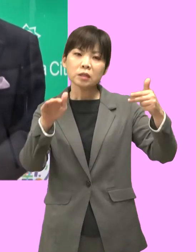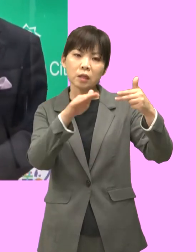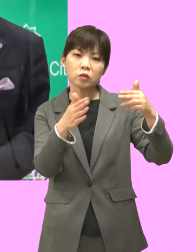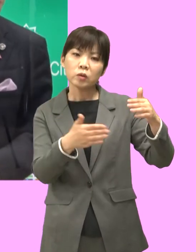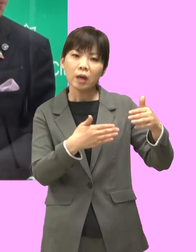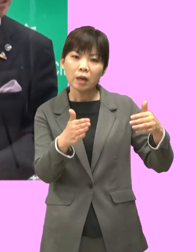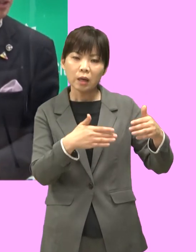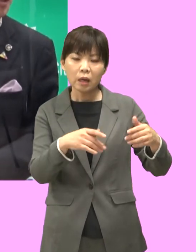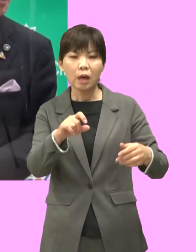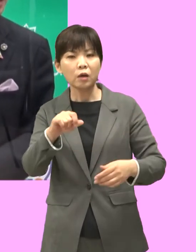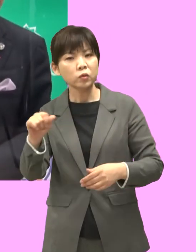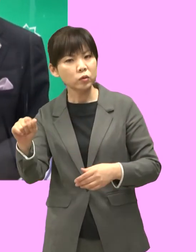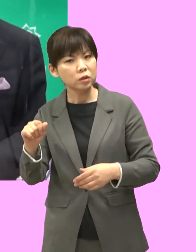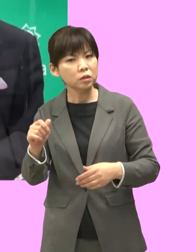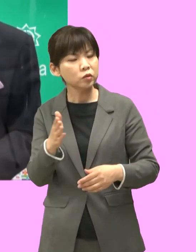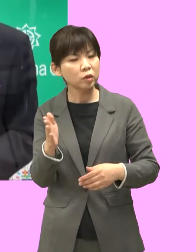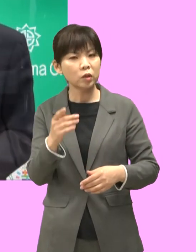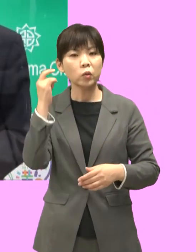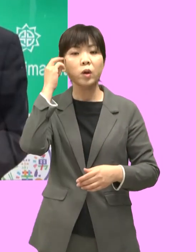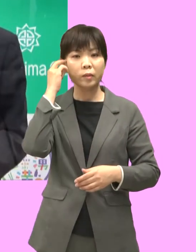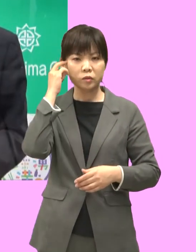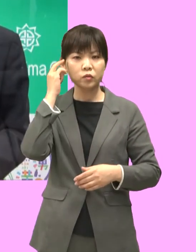ないんじゃないかと思いますけど、はい。